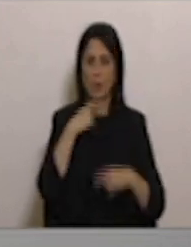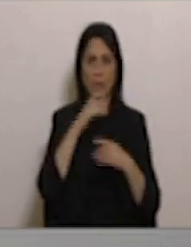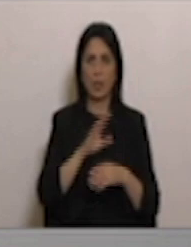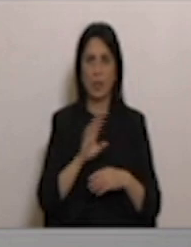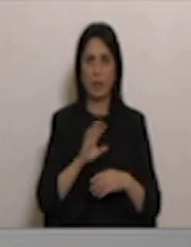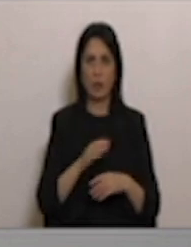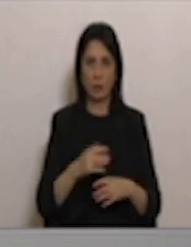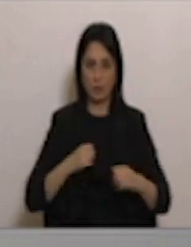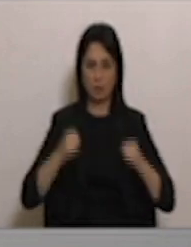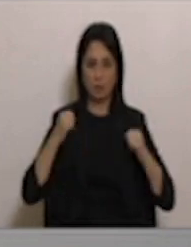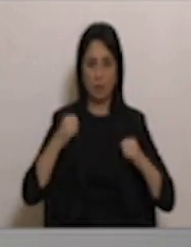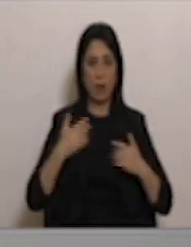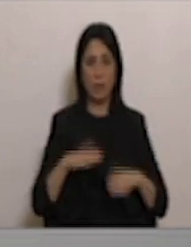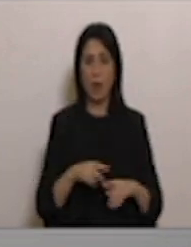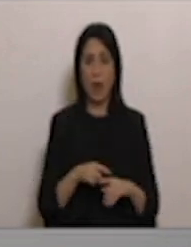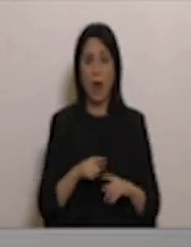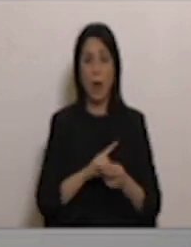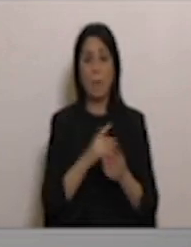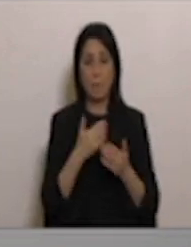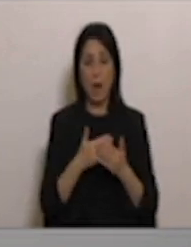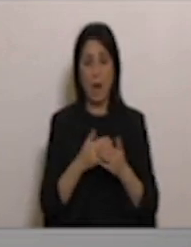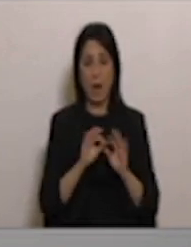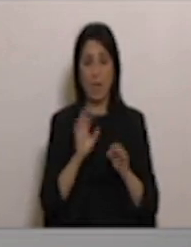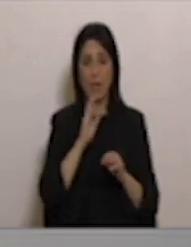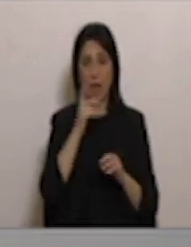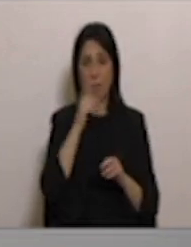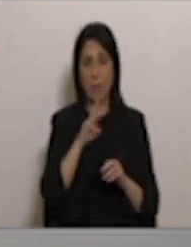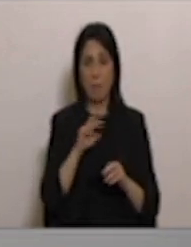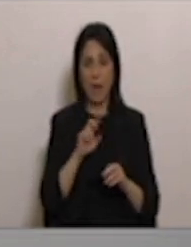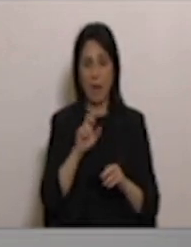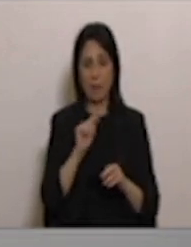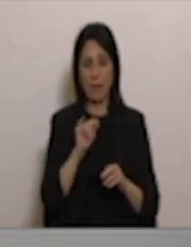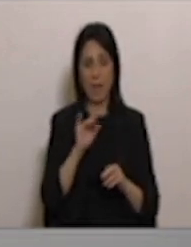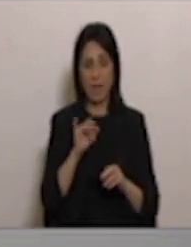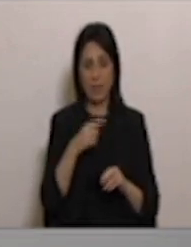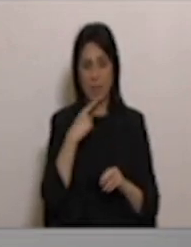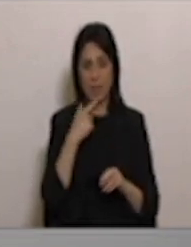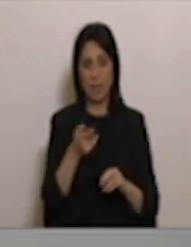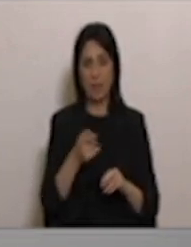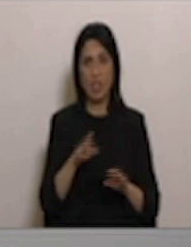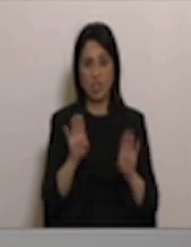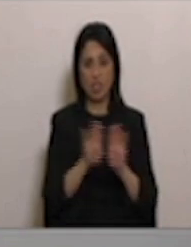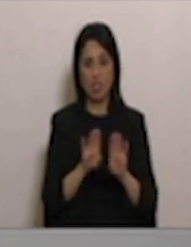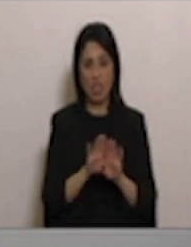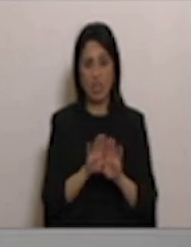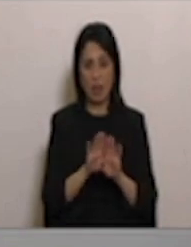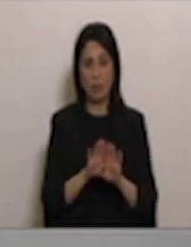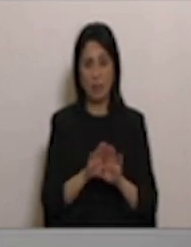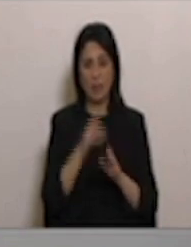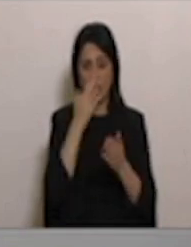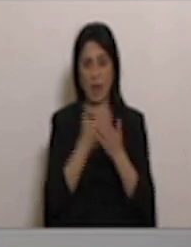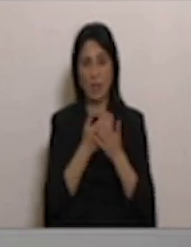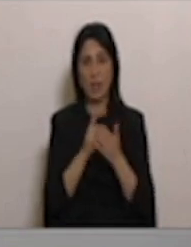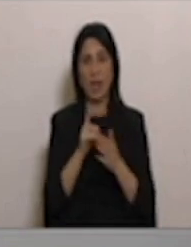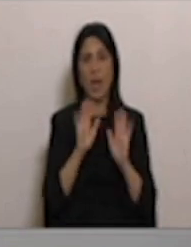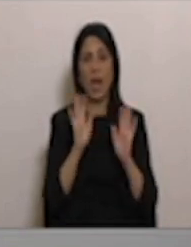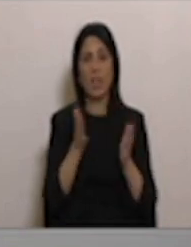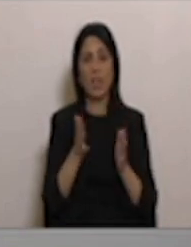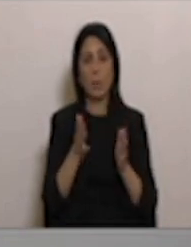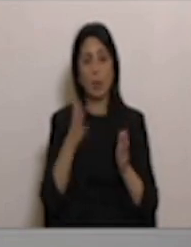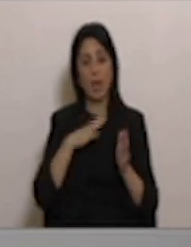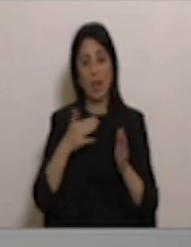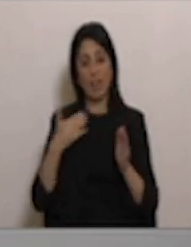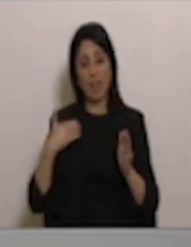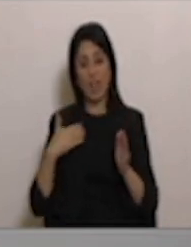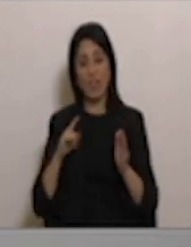გულხელ დაკრიფილი ვიჯდეთ. და ამის მაგალითი მოგიყვანათ ქალბატონმა მაია ბითაძემ, რომელმაც შედარებითად დაგანახა თუ რა ხდებოდა ჩვენს ქვეყანაში